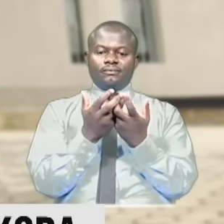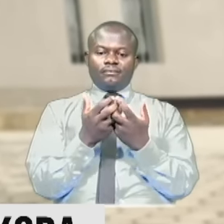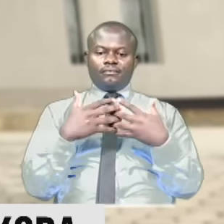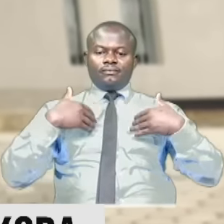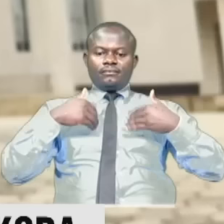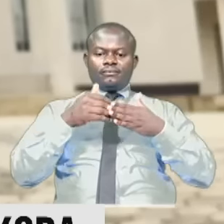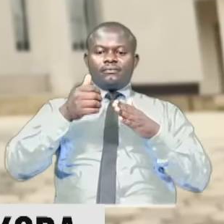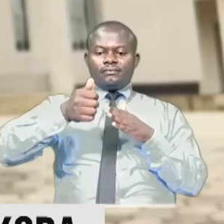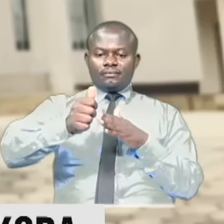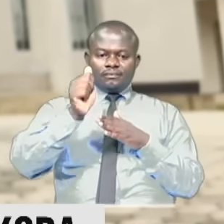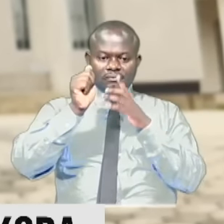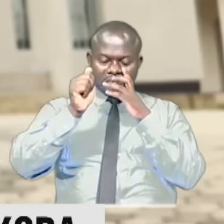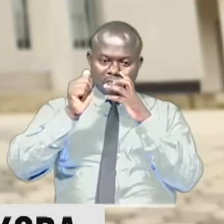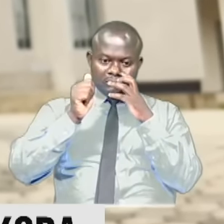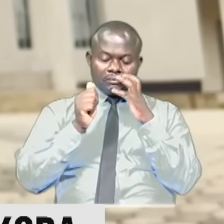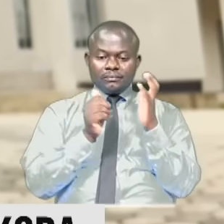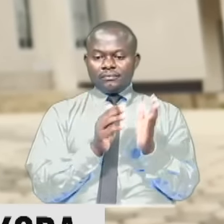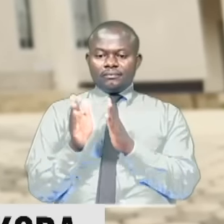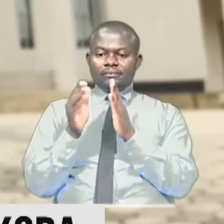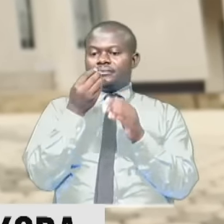n'ubuzima bwabo mbonezamirire.